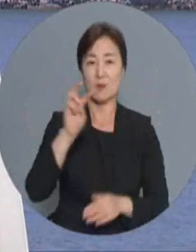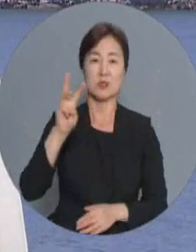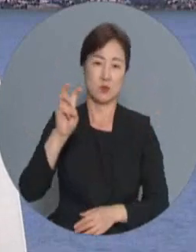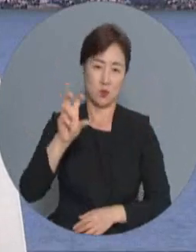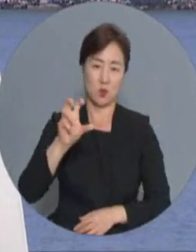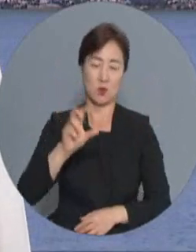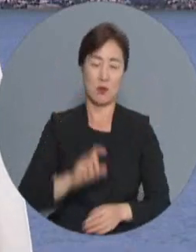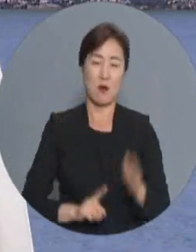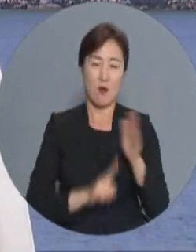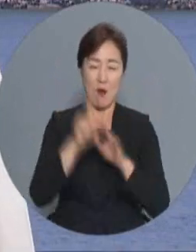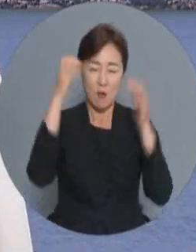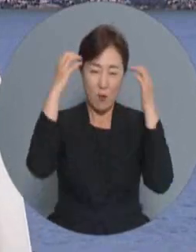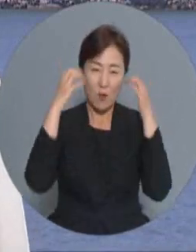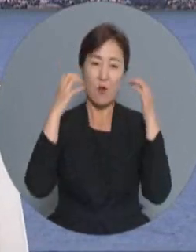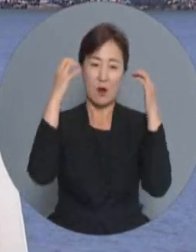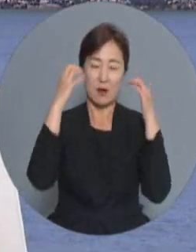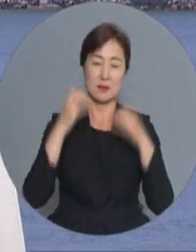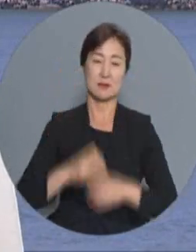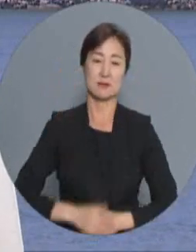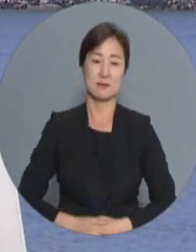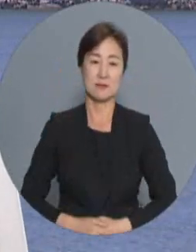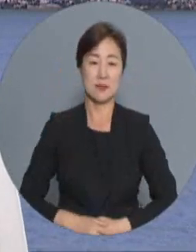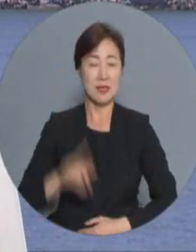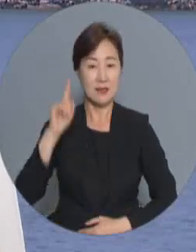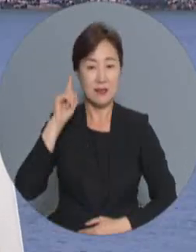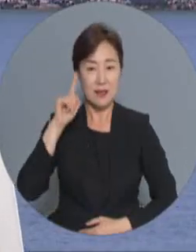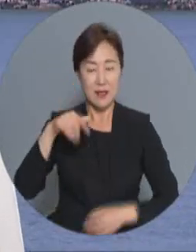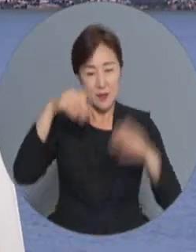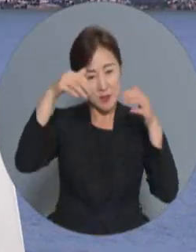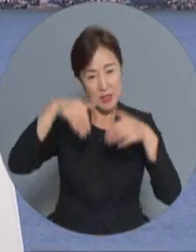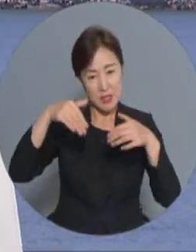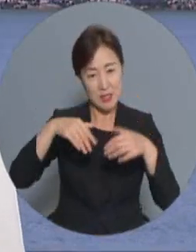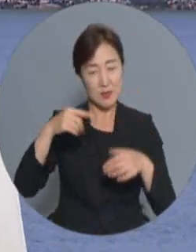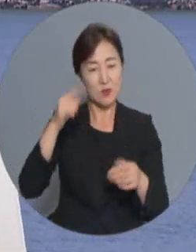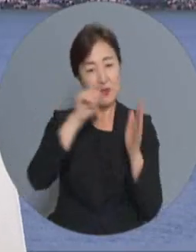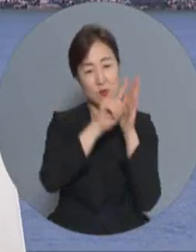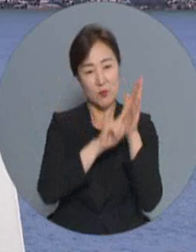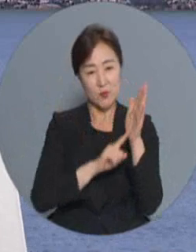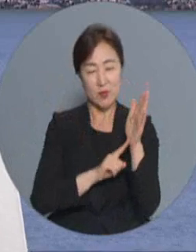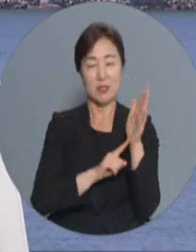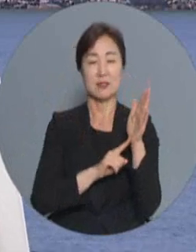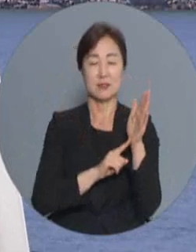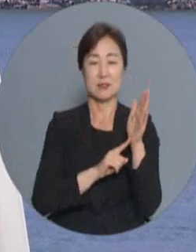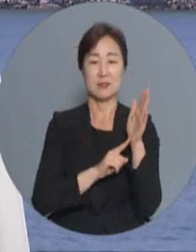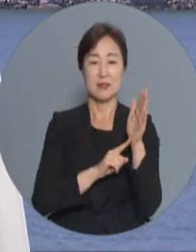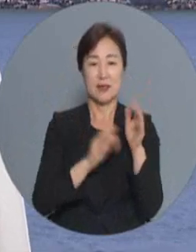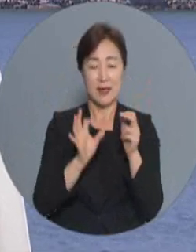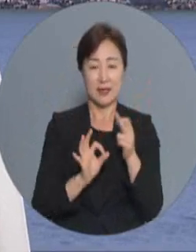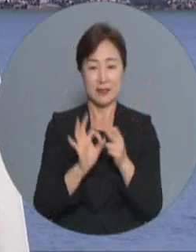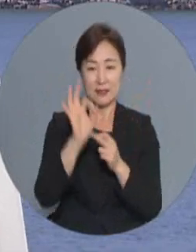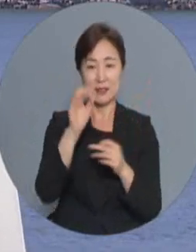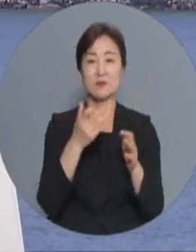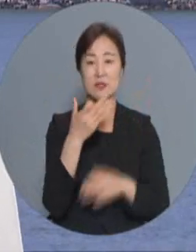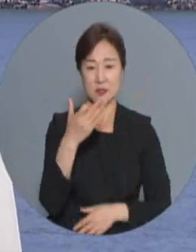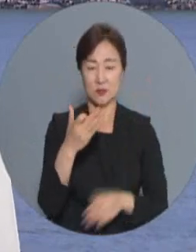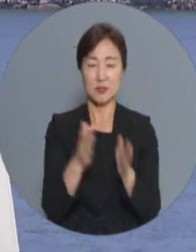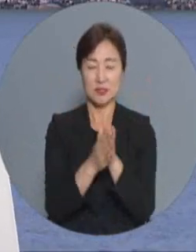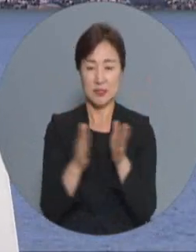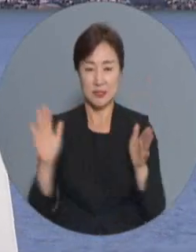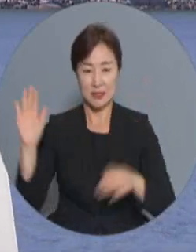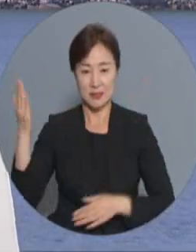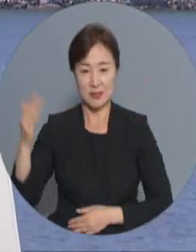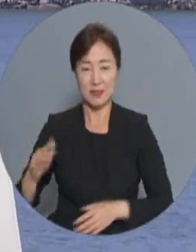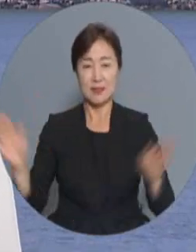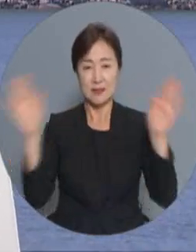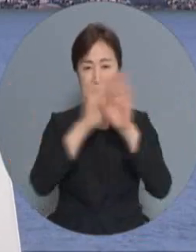치솟는 무더위가 이어졌습니다 내일은 비가 오면서 더위가 잠시 쉬어가겠습니다 아침 기온 19도로 출발해